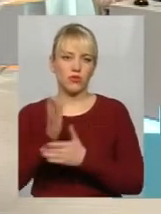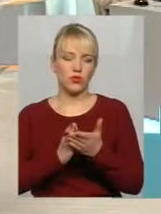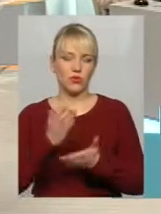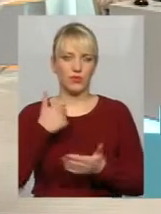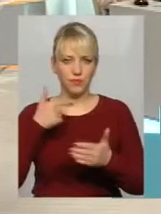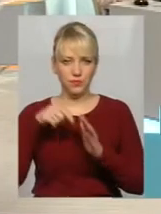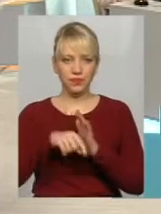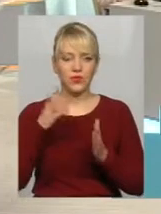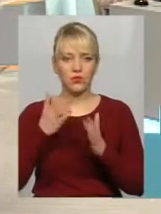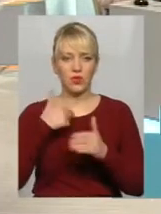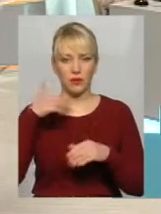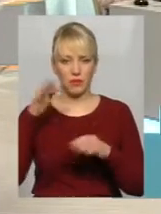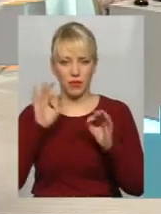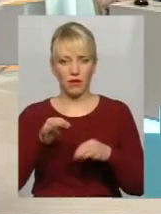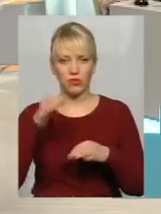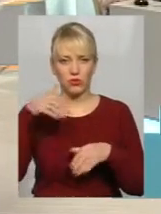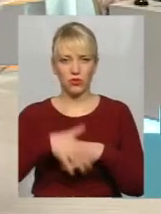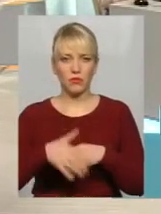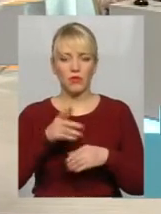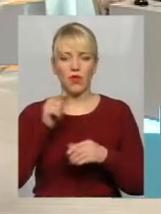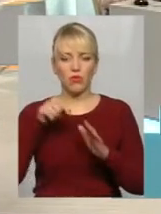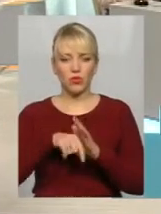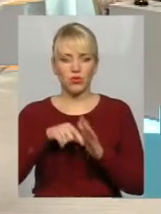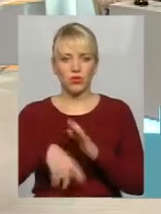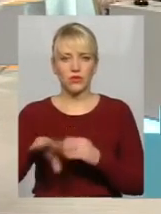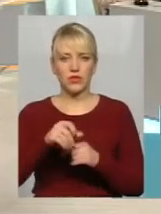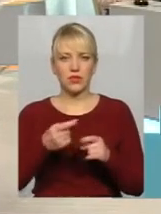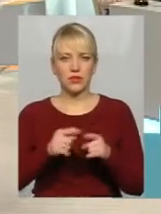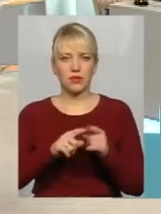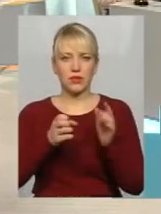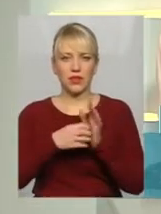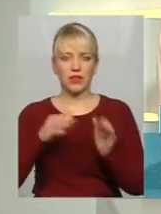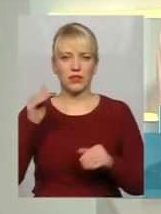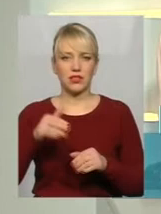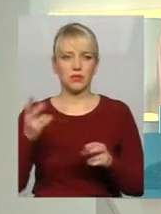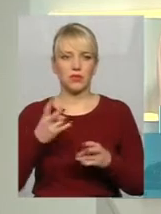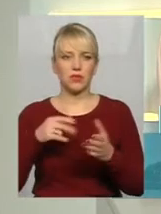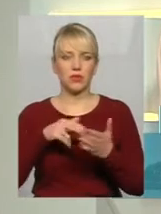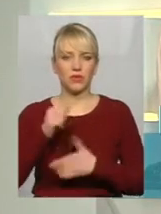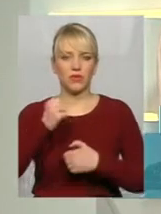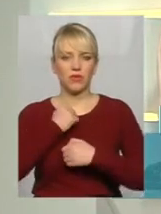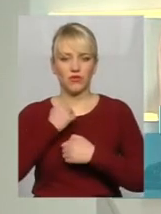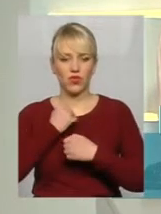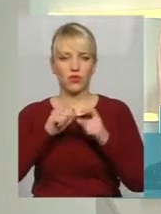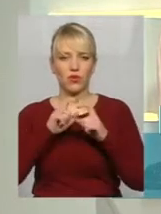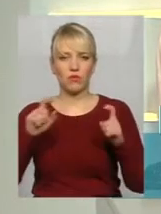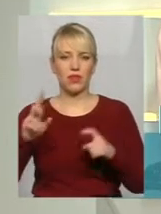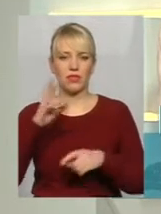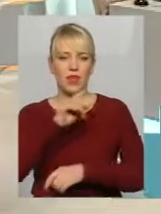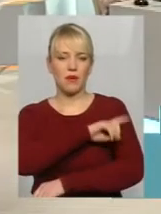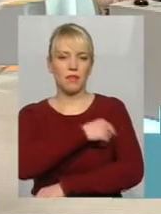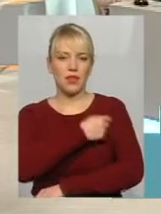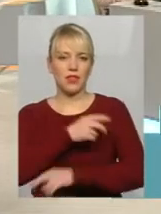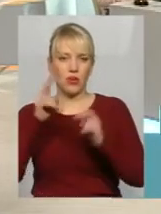якщо я правильно зрозумів, по суті, зараз усі ці 13 тисяч мають прийти до військкомату на медобстеження, так? І